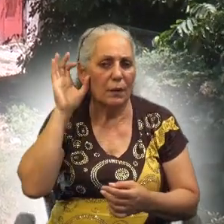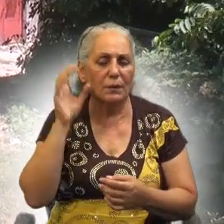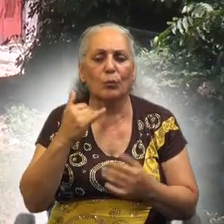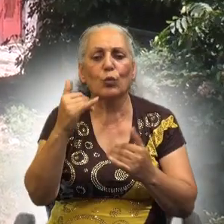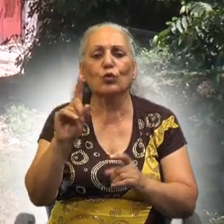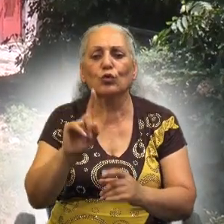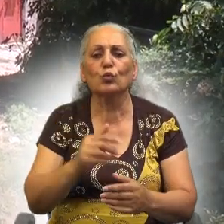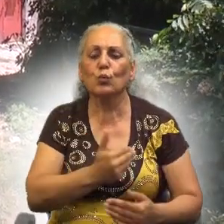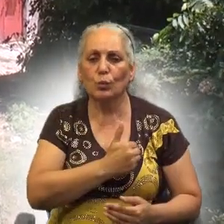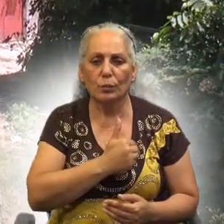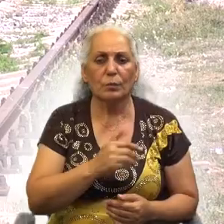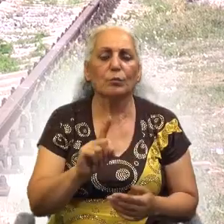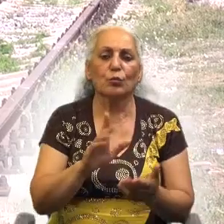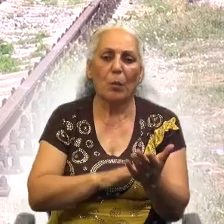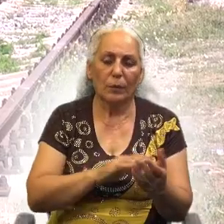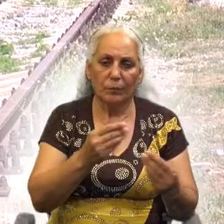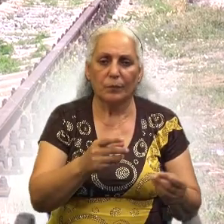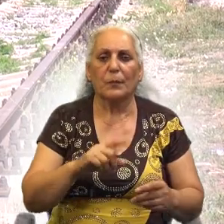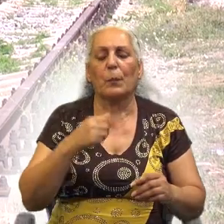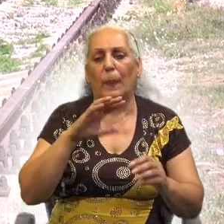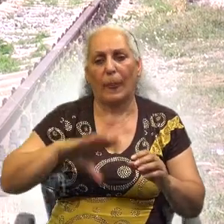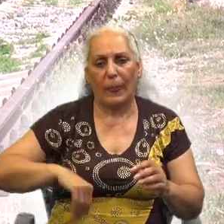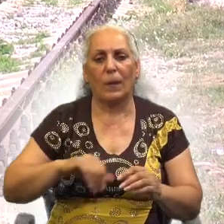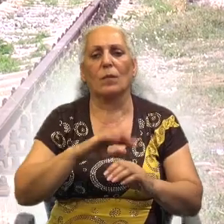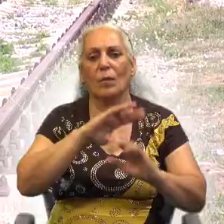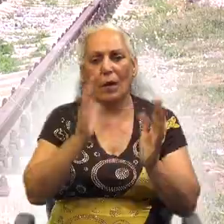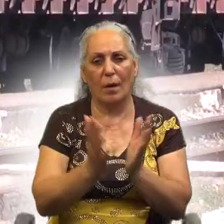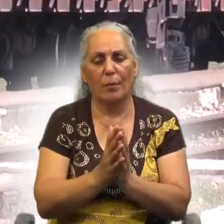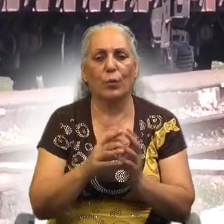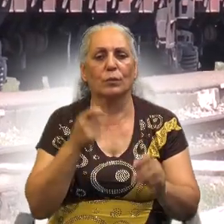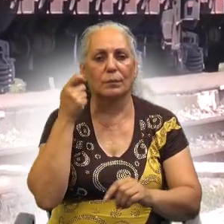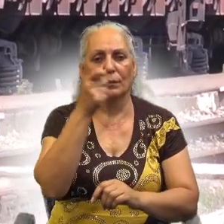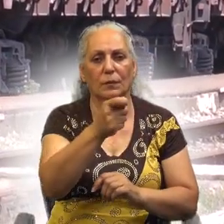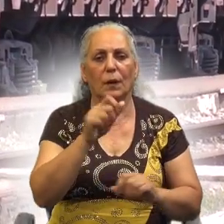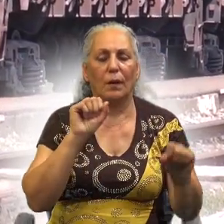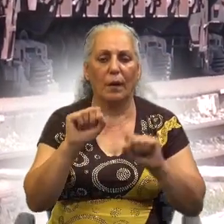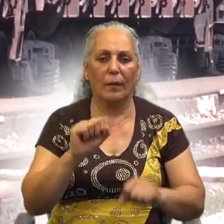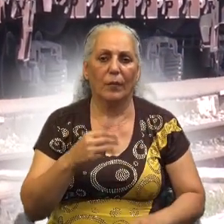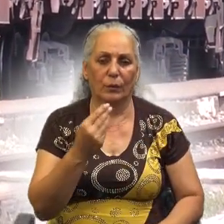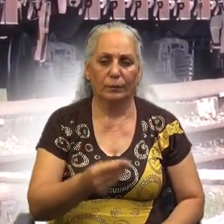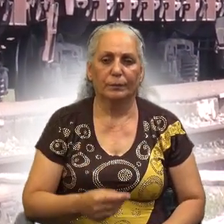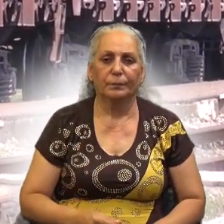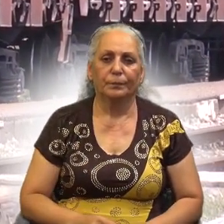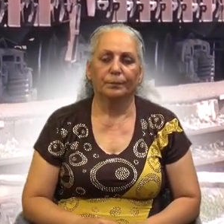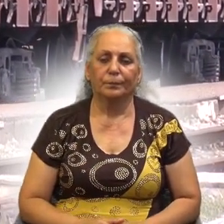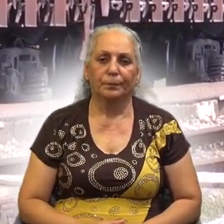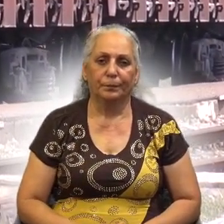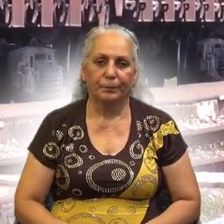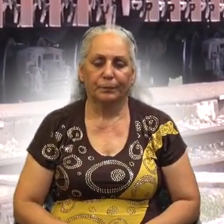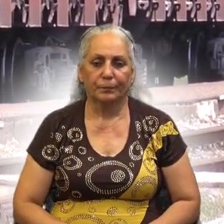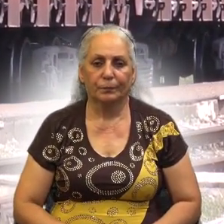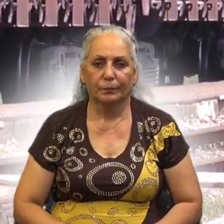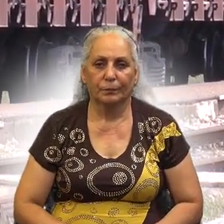հետո նախադեպում է վերջնական արդյունքները ներկայացնել կառավարությանը։ Բաժամատինյան, Մոլորակ, Փամբակ,